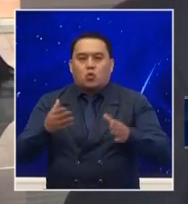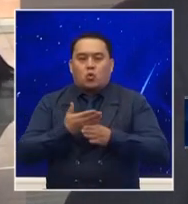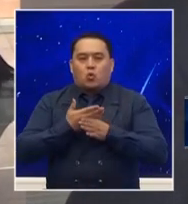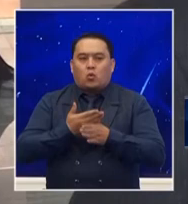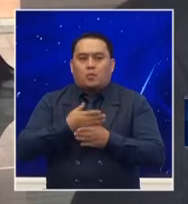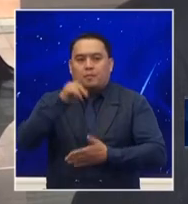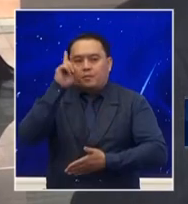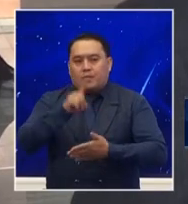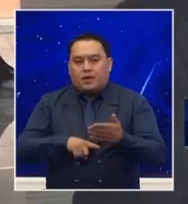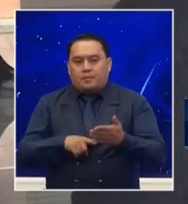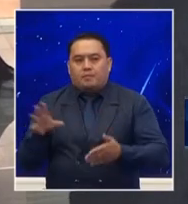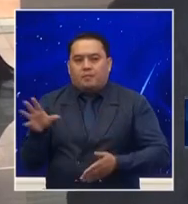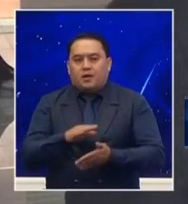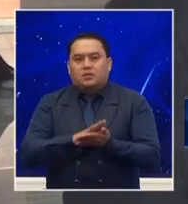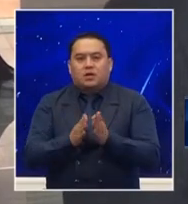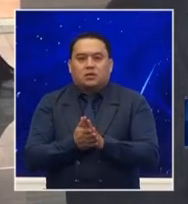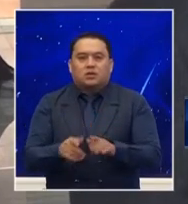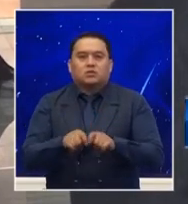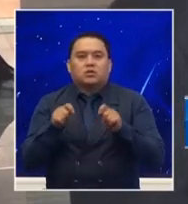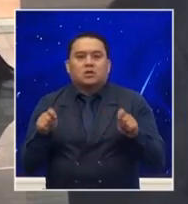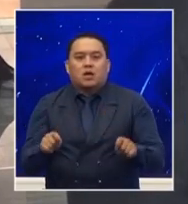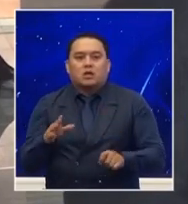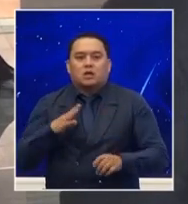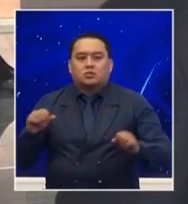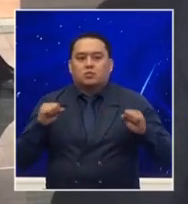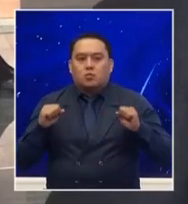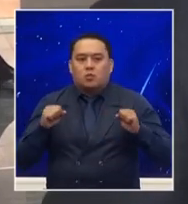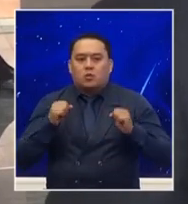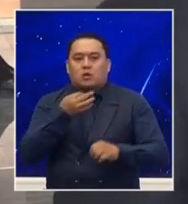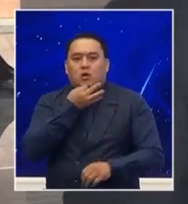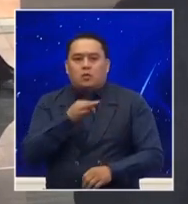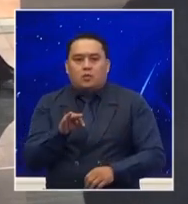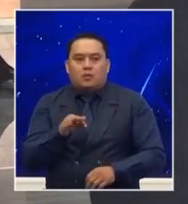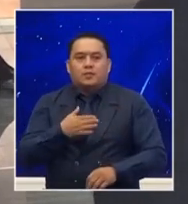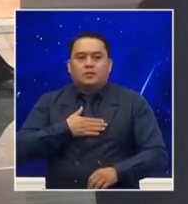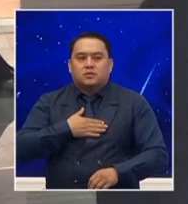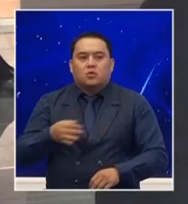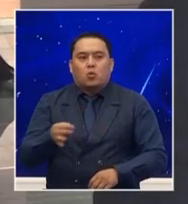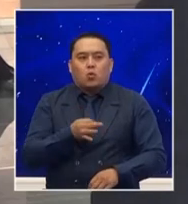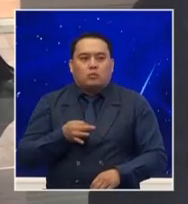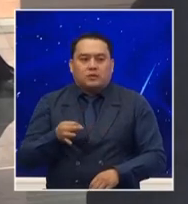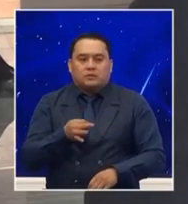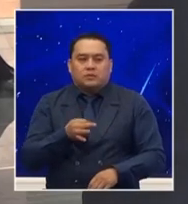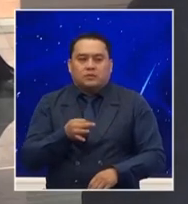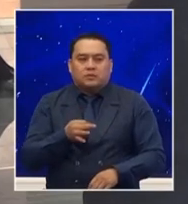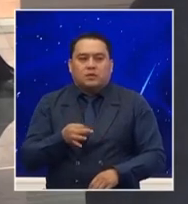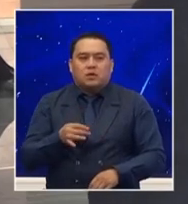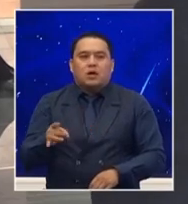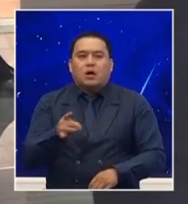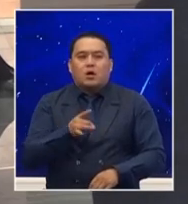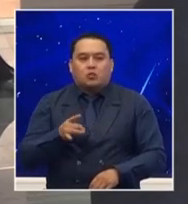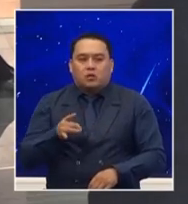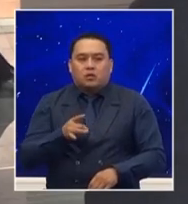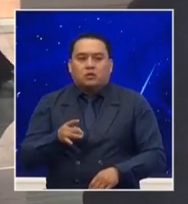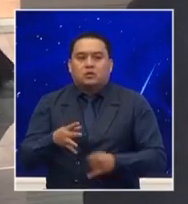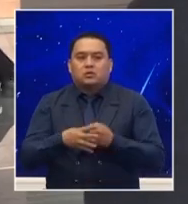деп білемін. Өйткені бәріне сондай жақсы жағдайлар жасалған. Ол спорттың қай түрін алсаңыз да, қазір біздің облысымызда ауданды жерлерде